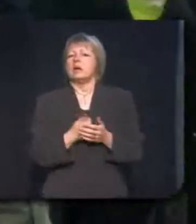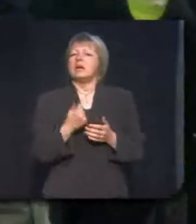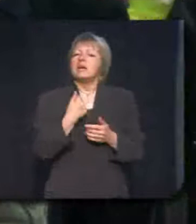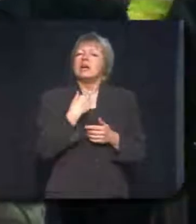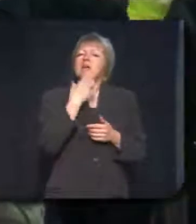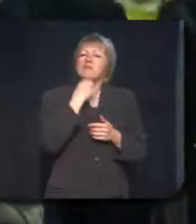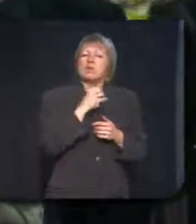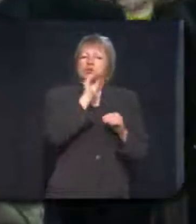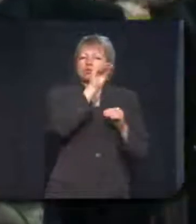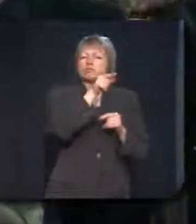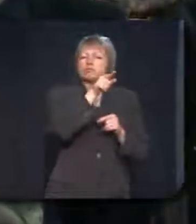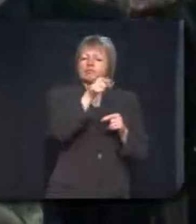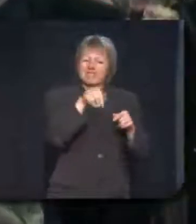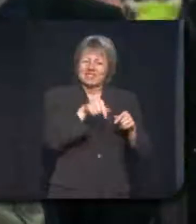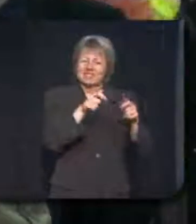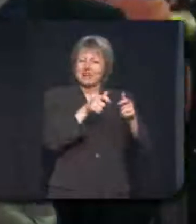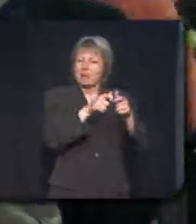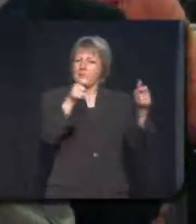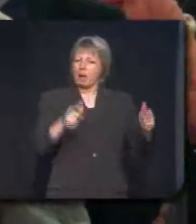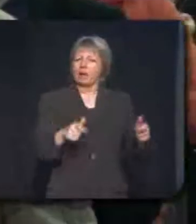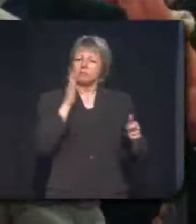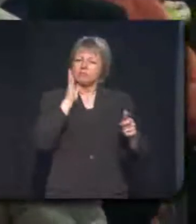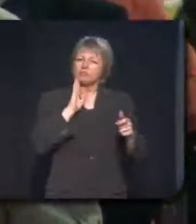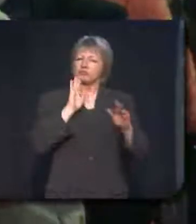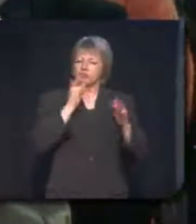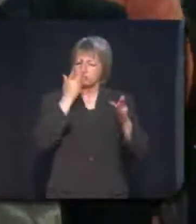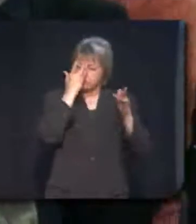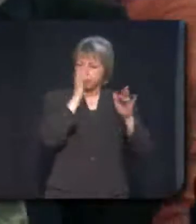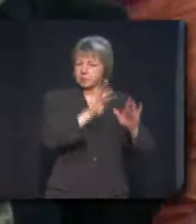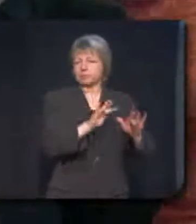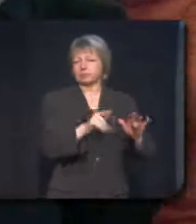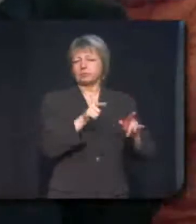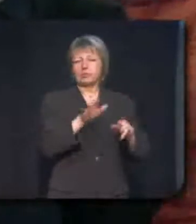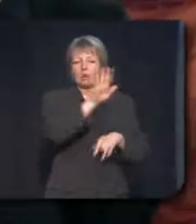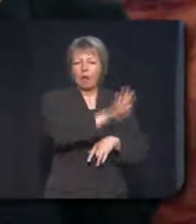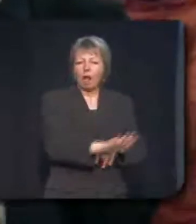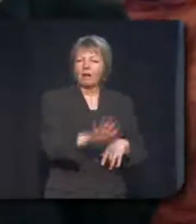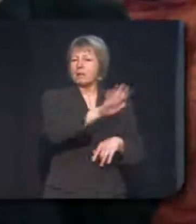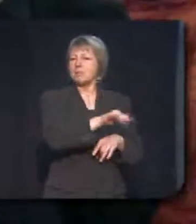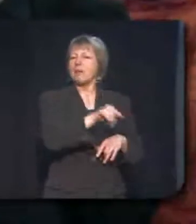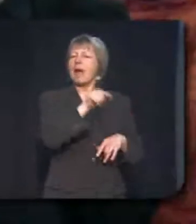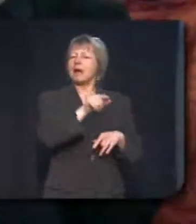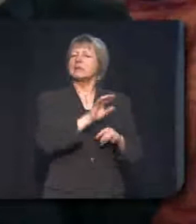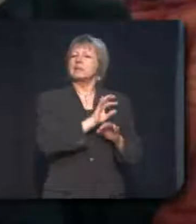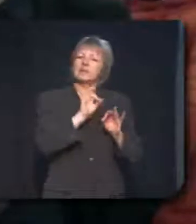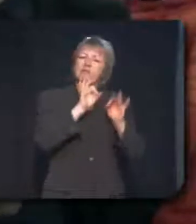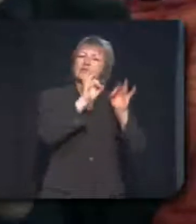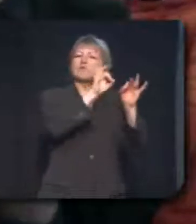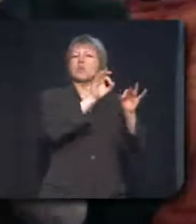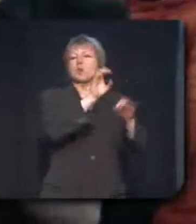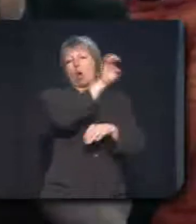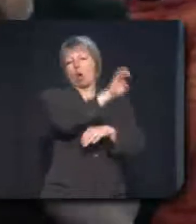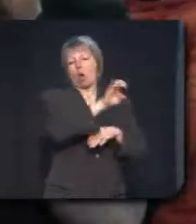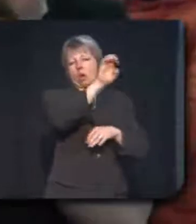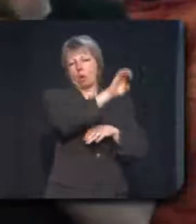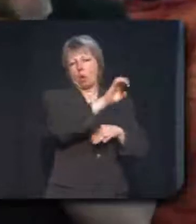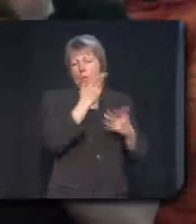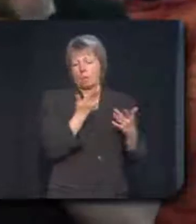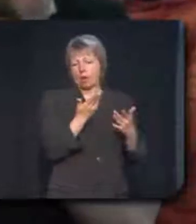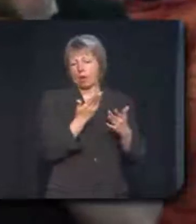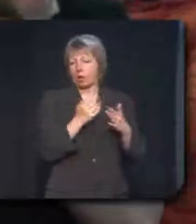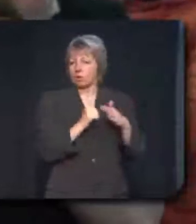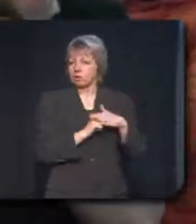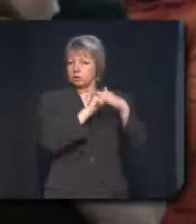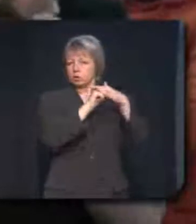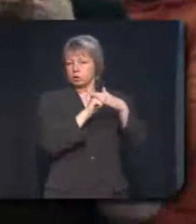anzunehmen es handelt sich insgesamt um einen prinzipiell proeuropäisches Paket das aber auch mit Kritik